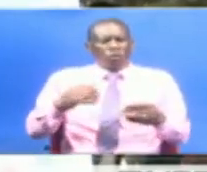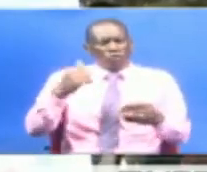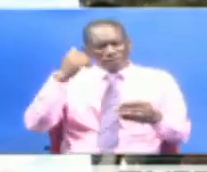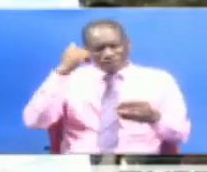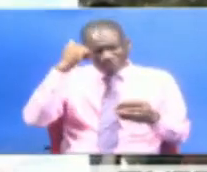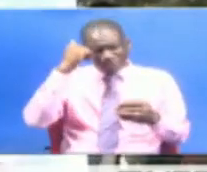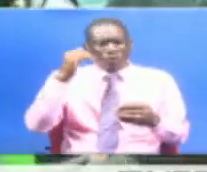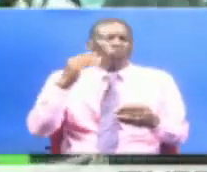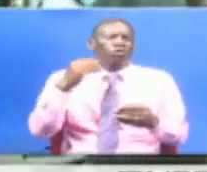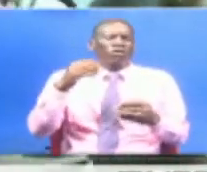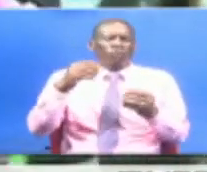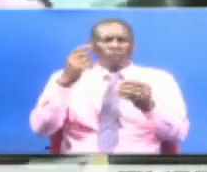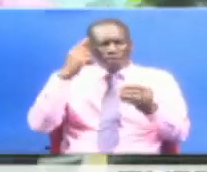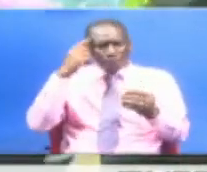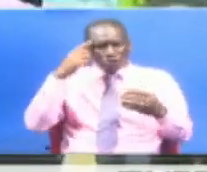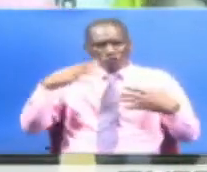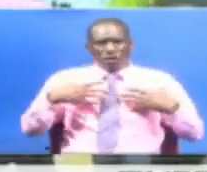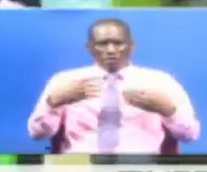ni right zao.